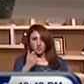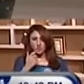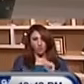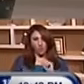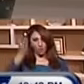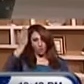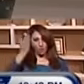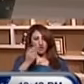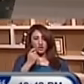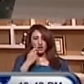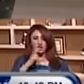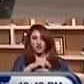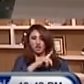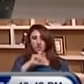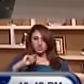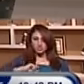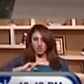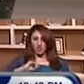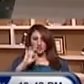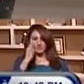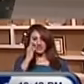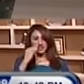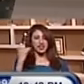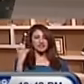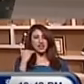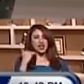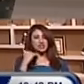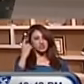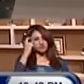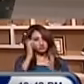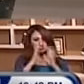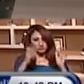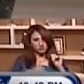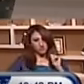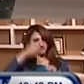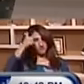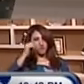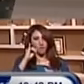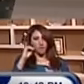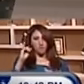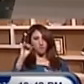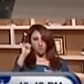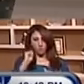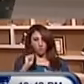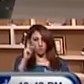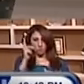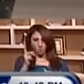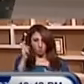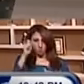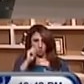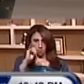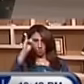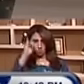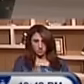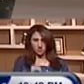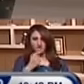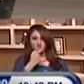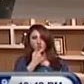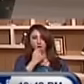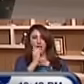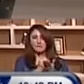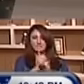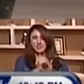والتعليم، انه طالب الصف الثالث الاعدادي مصطفى مجدي، الطالب بمدرسة النصر التجريبية لغات